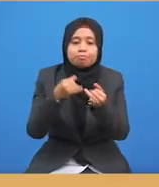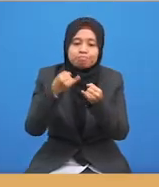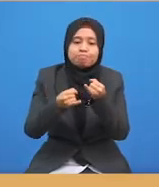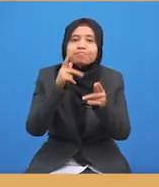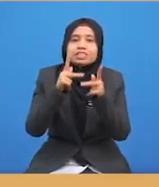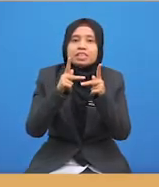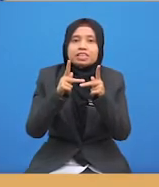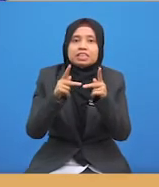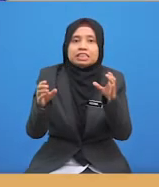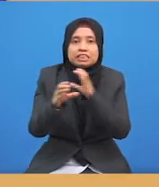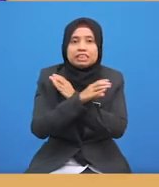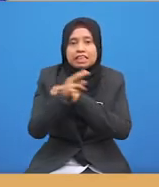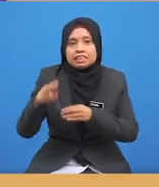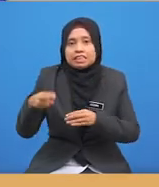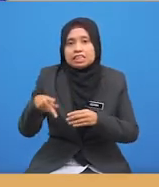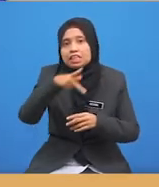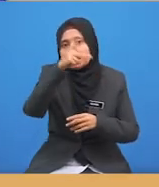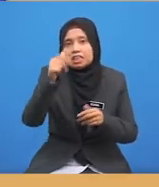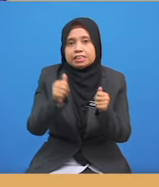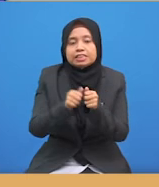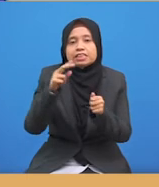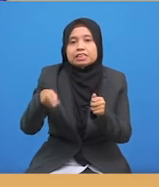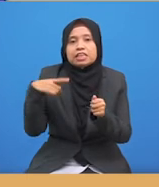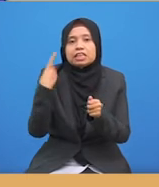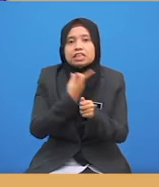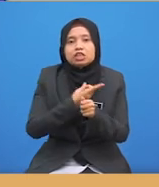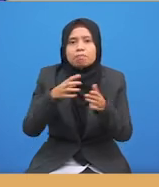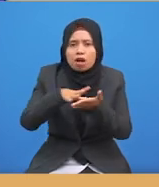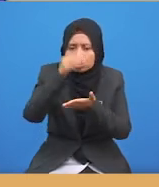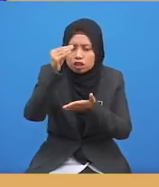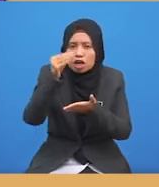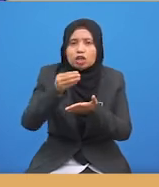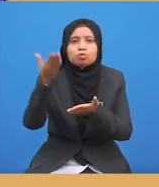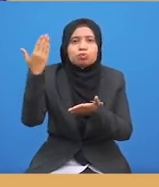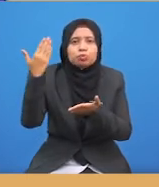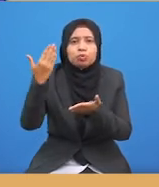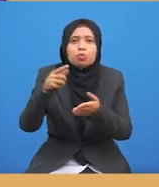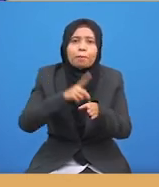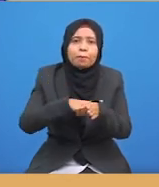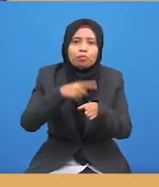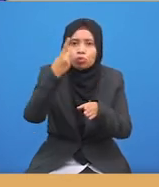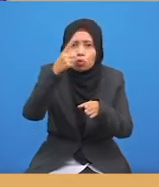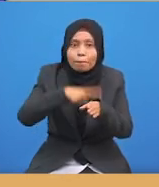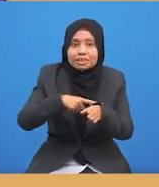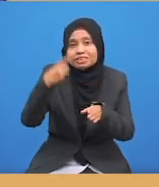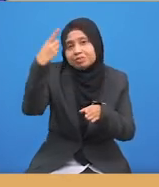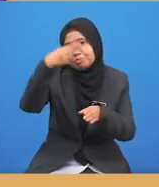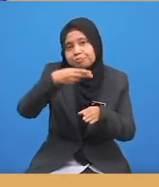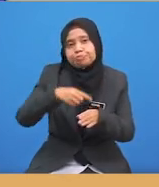kata, cintai sejarah kerana dengan sejarah kita belajar peristiwa masa lalu untuk masa